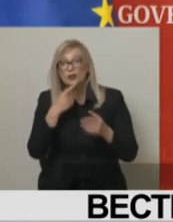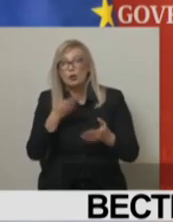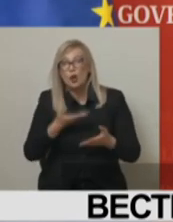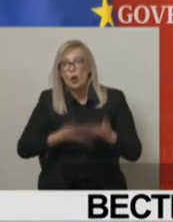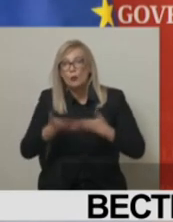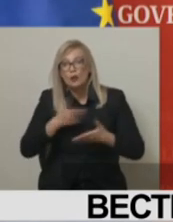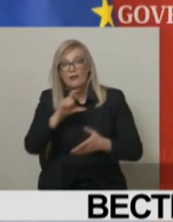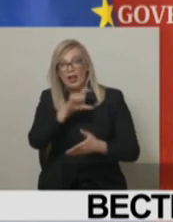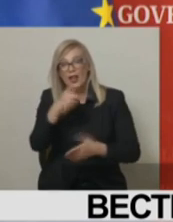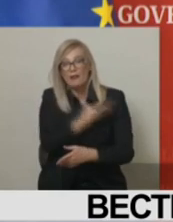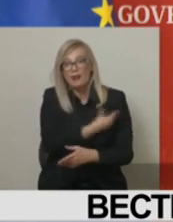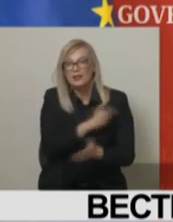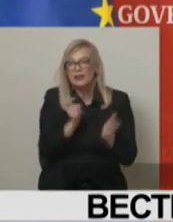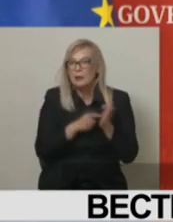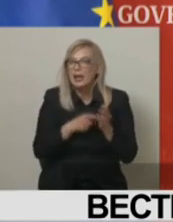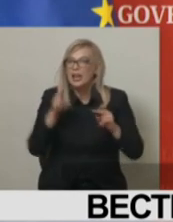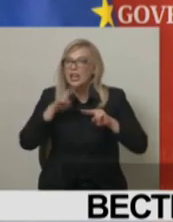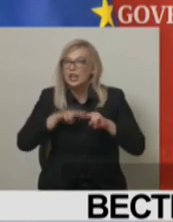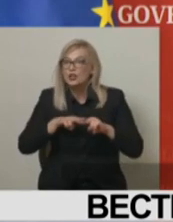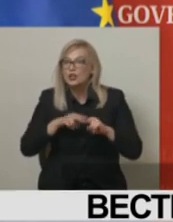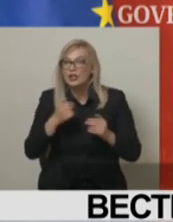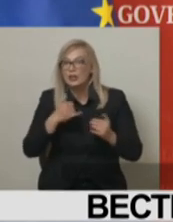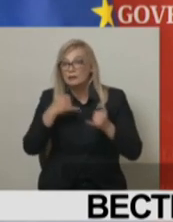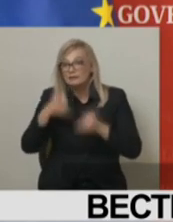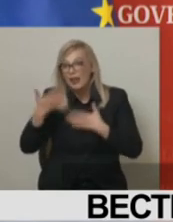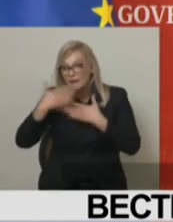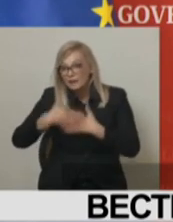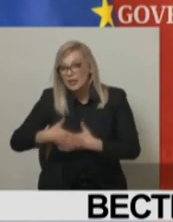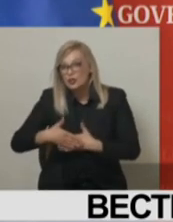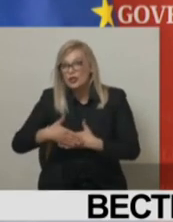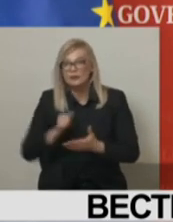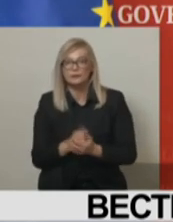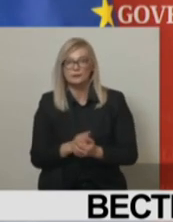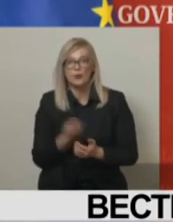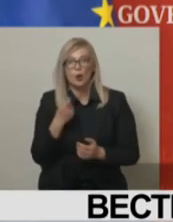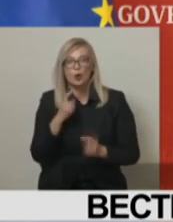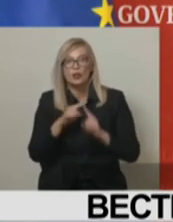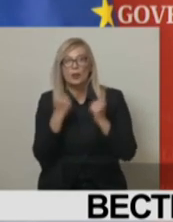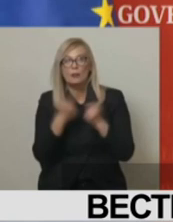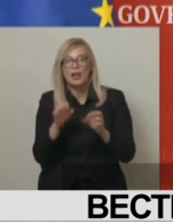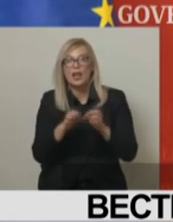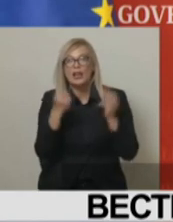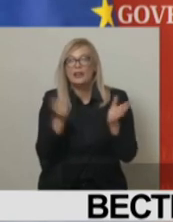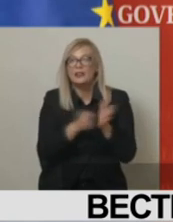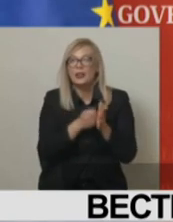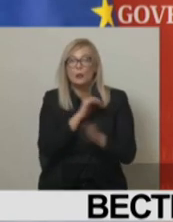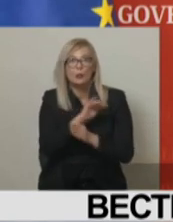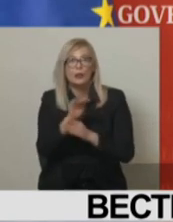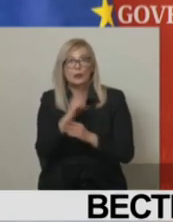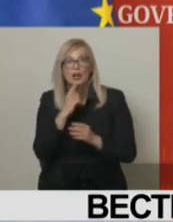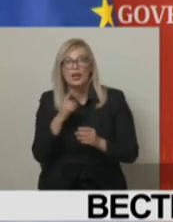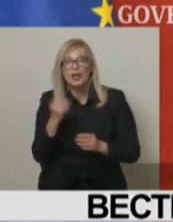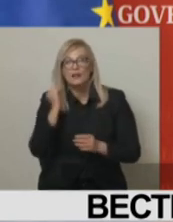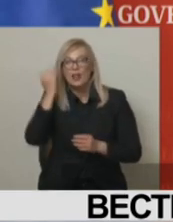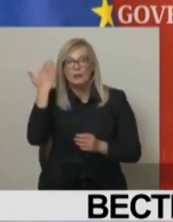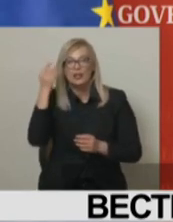производителите на вакцина. Се бара решение до денеска вечер од Бирото за јавни набавки по препорака на владата од минатата